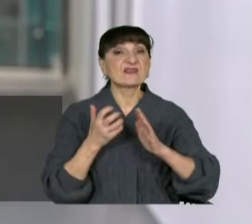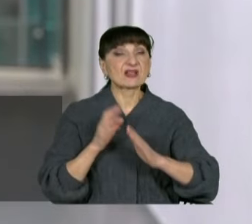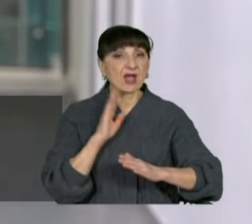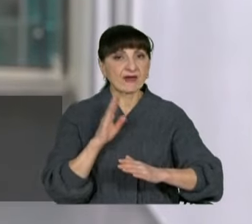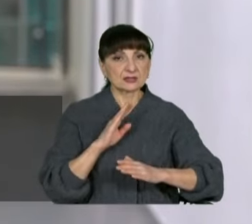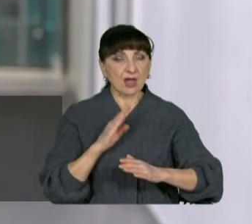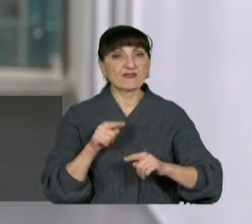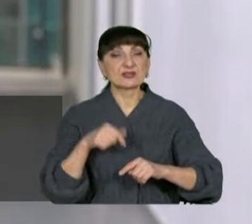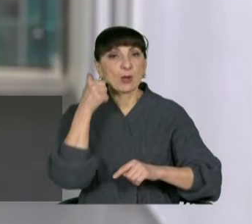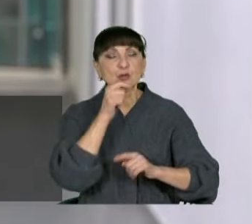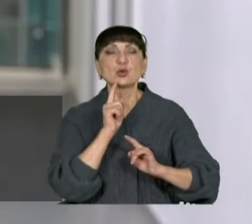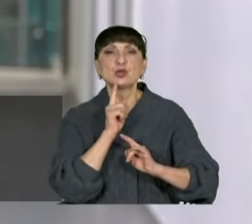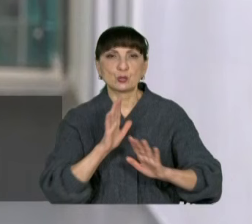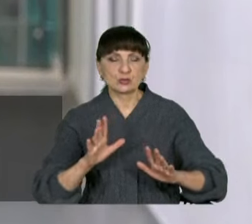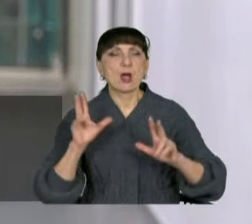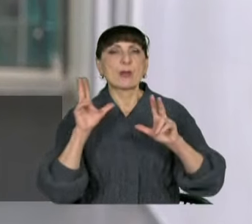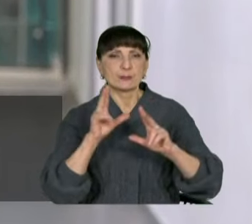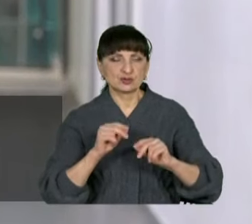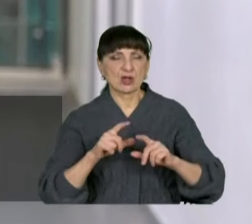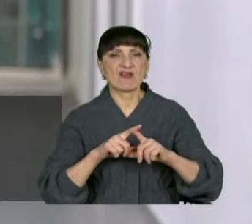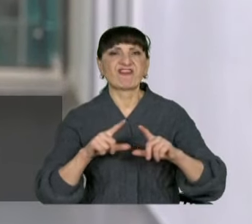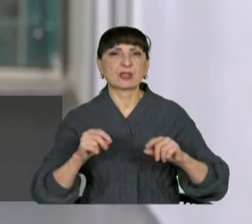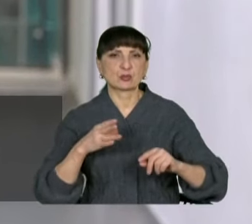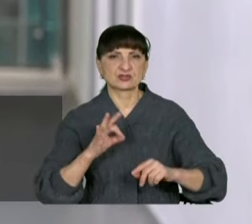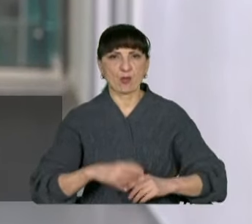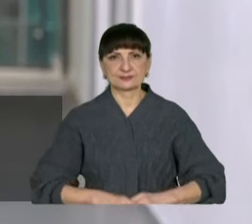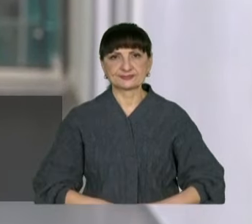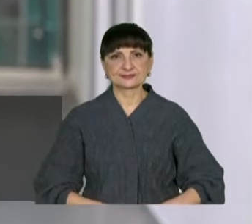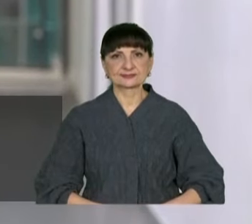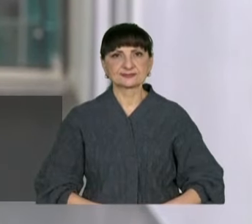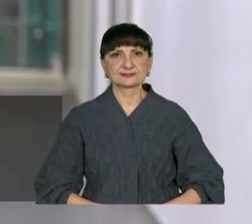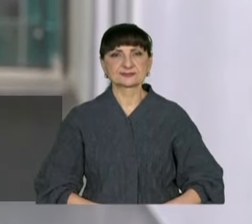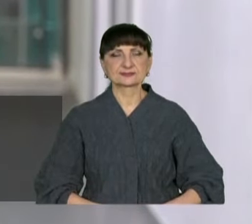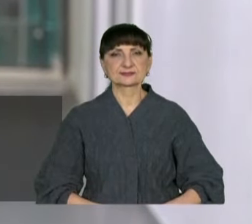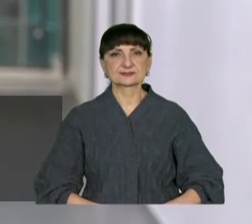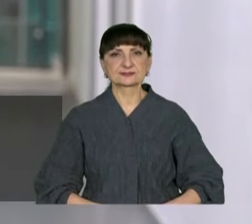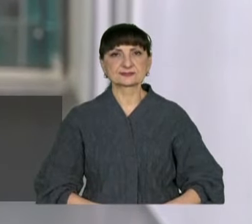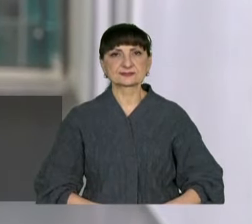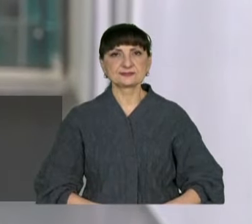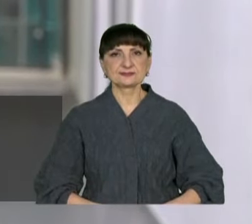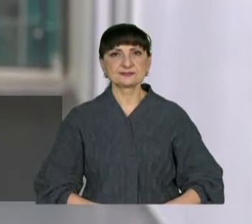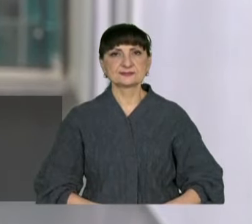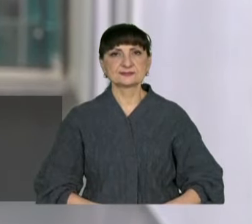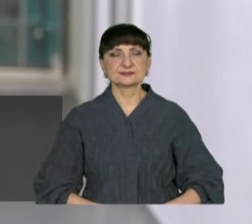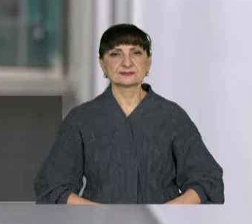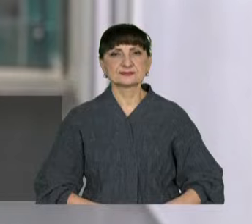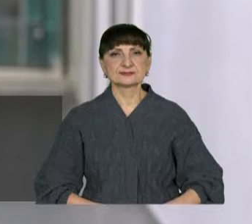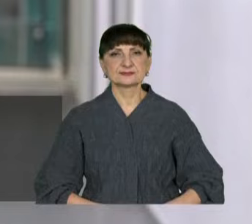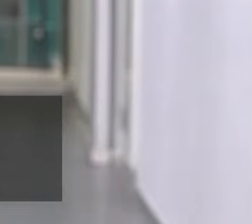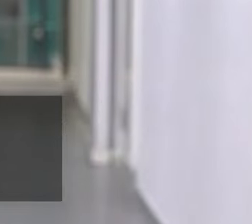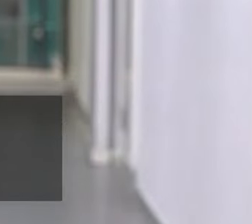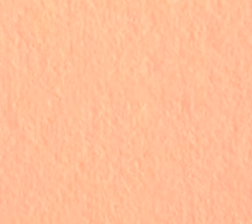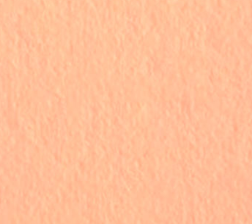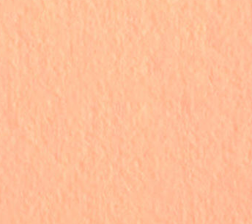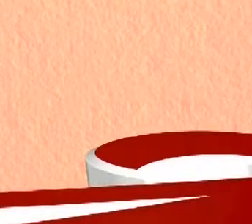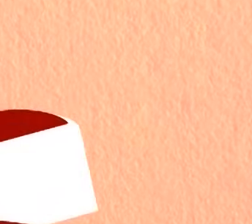живительной влаги в этом году не будет, пообещали в профильном ведомстве. Мира Альжанова, Нурлан Утигенов, Дастан Темирбекулы, телеканал Алматы, Астана.